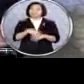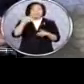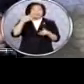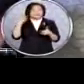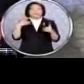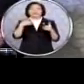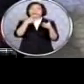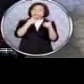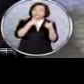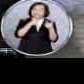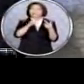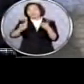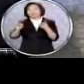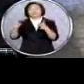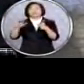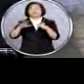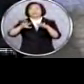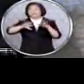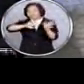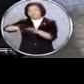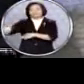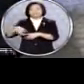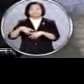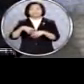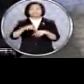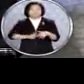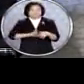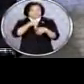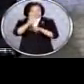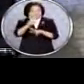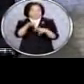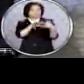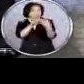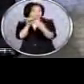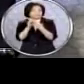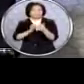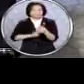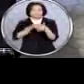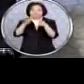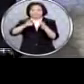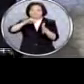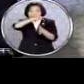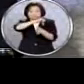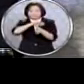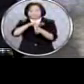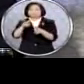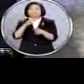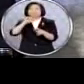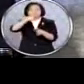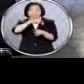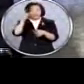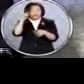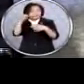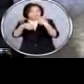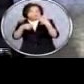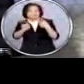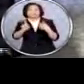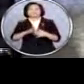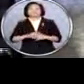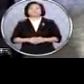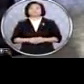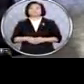摒弃蓝绿的成见，一起来好好的商讨出一个真正能够代表台湾的台湾共识，然后我